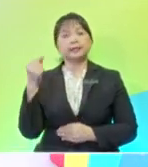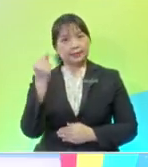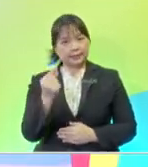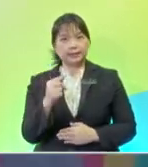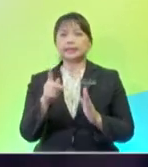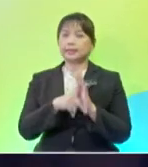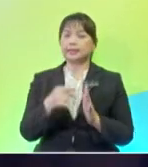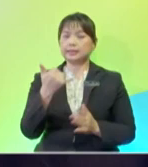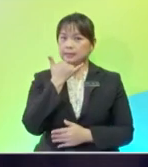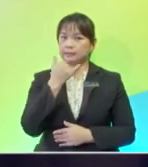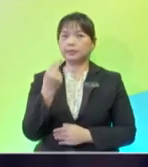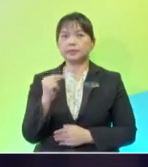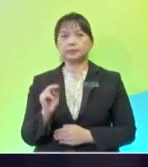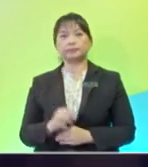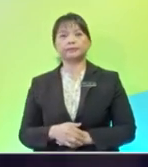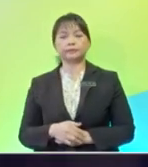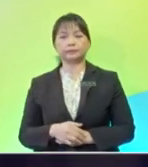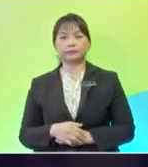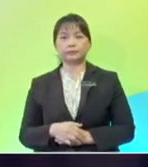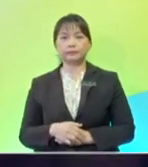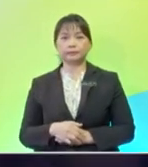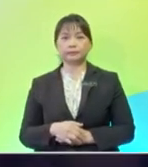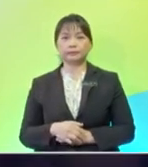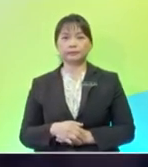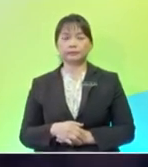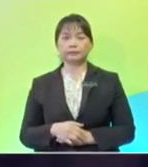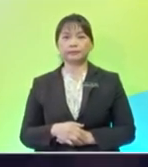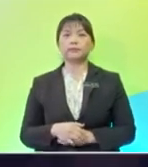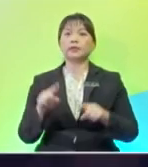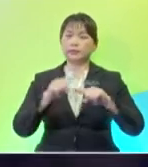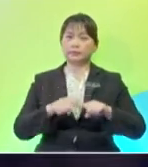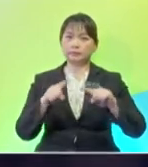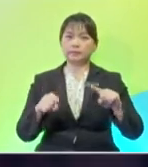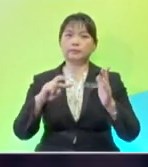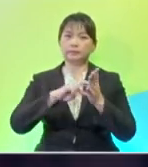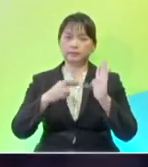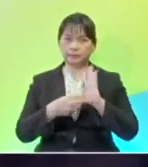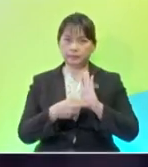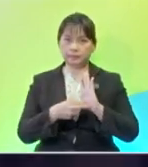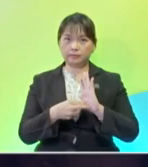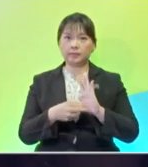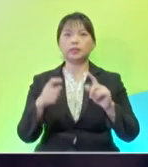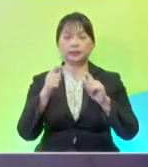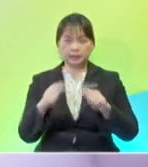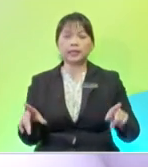untuk tadi ada sedikit kesilapan tapi Maksudnya bagaimana